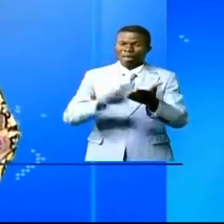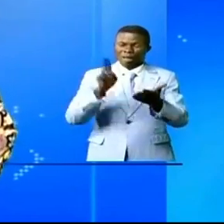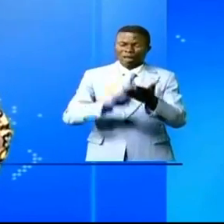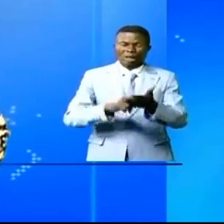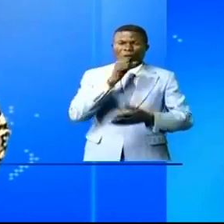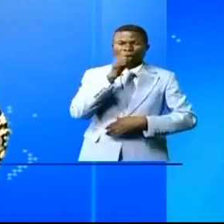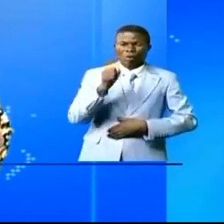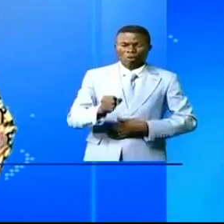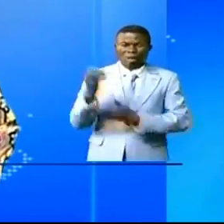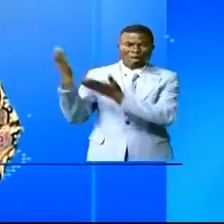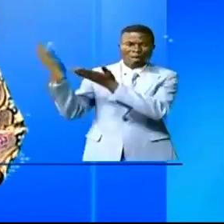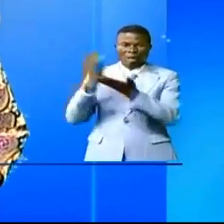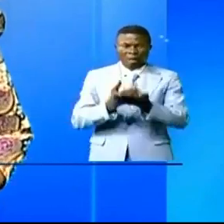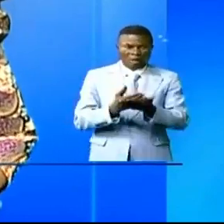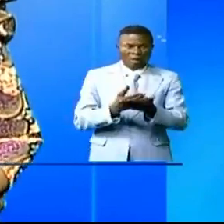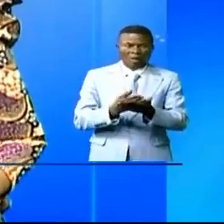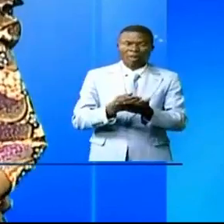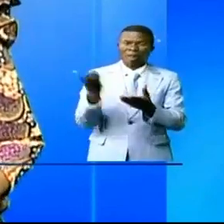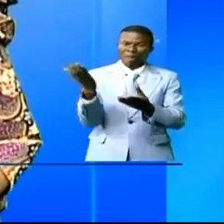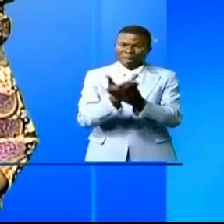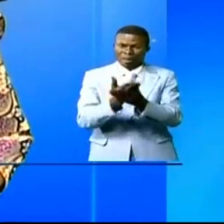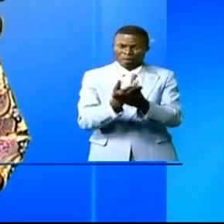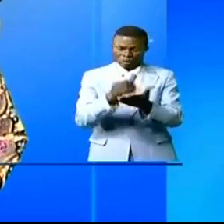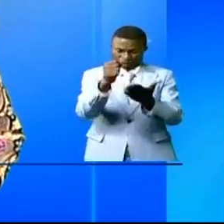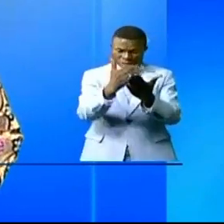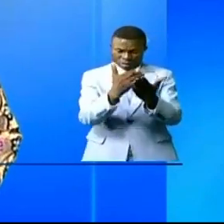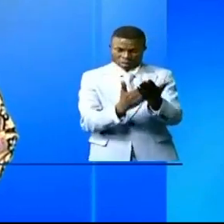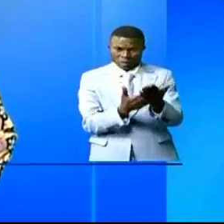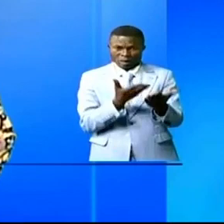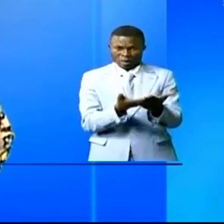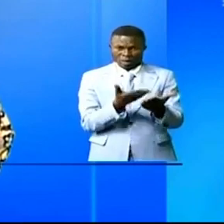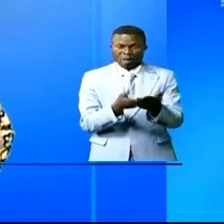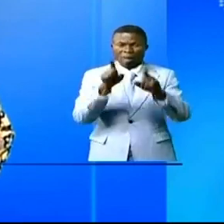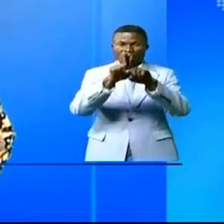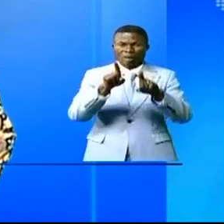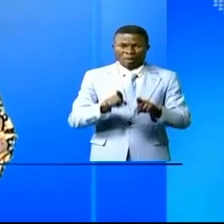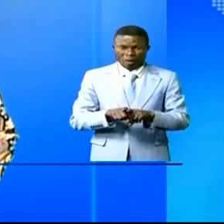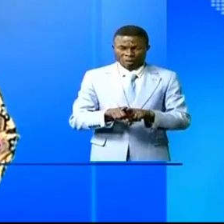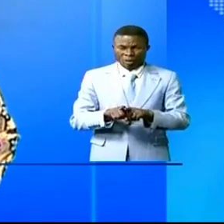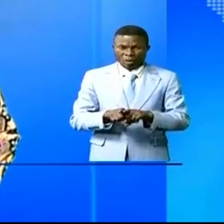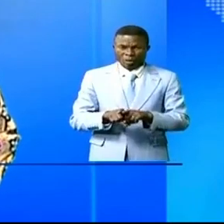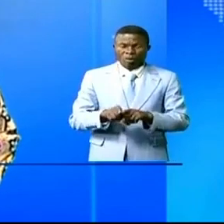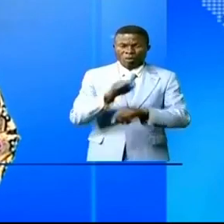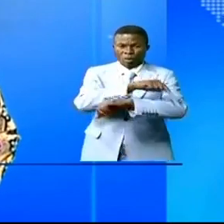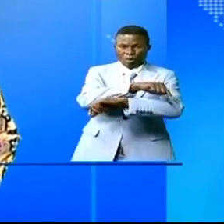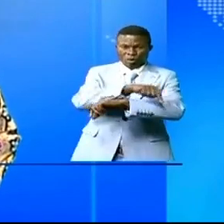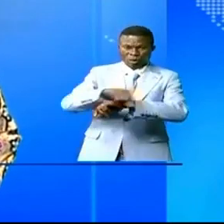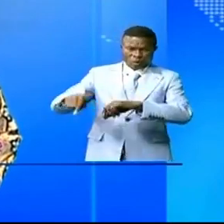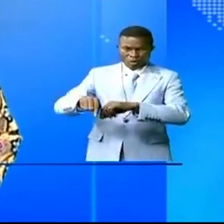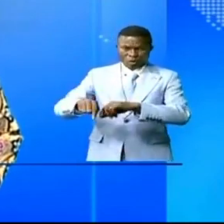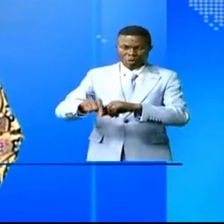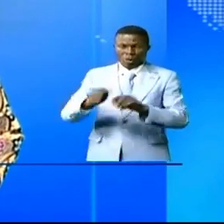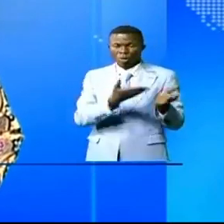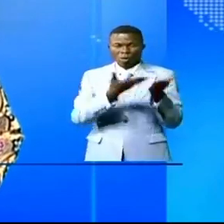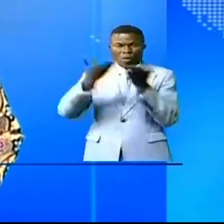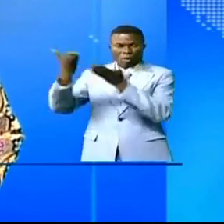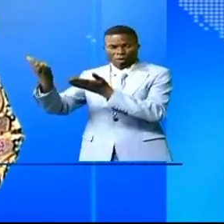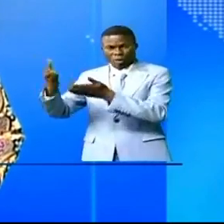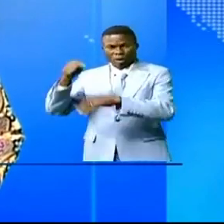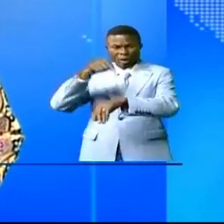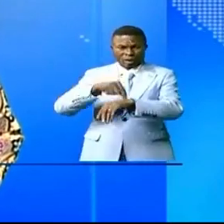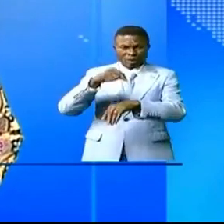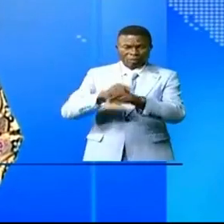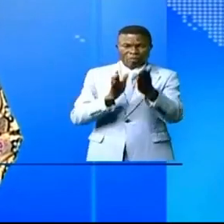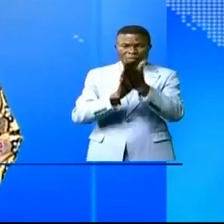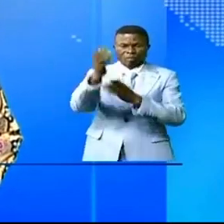importés et les références des déclarations souscrites ainsi que celle des bureaux des dédouanements adapté du